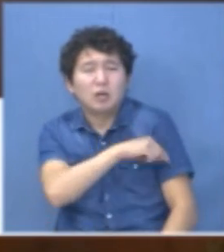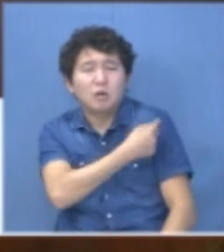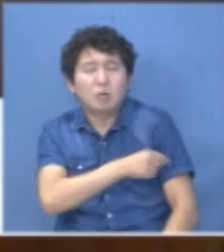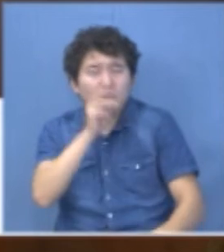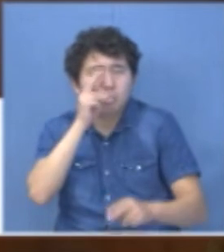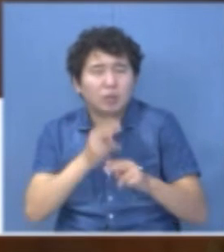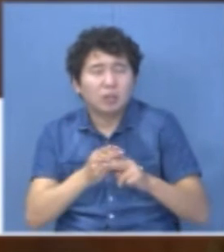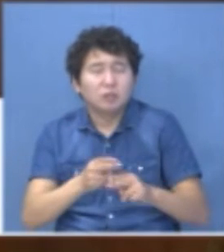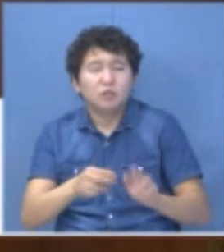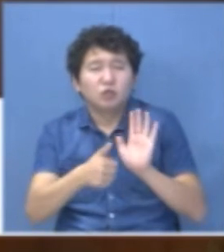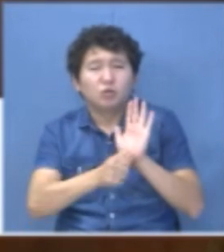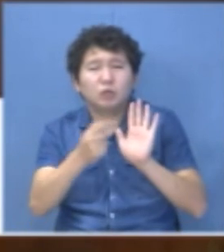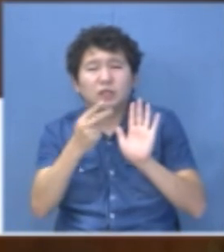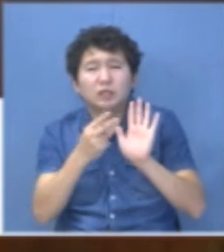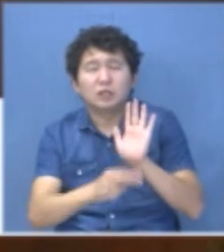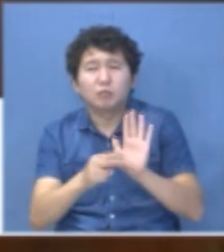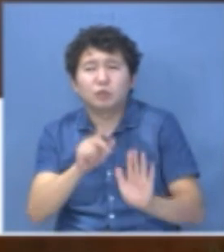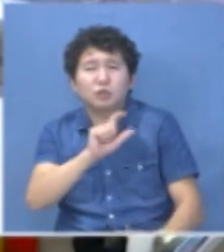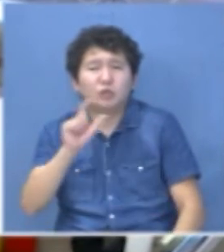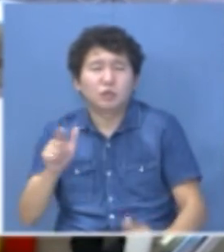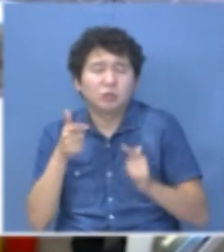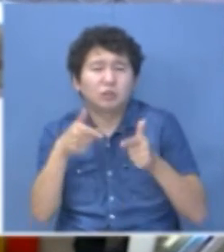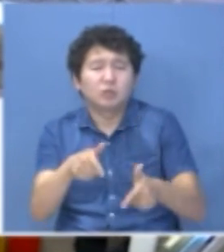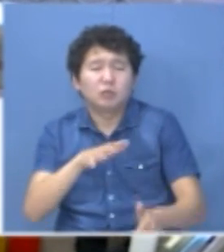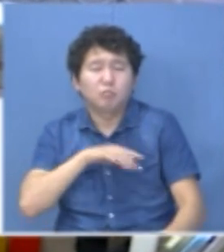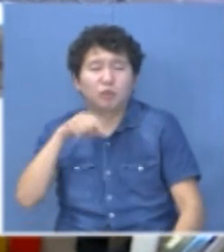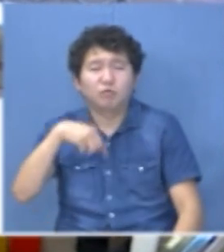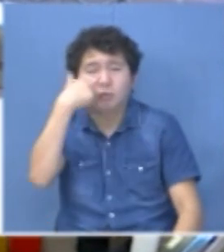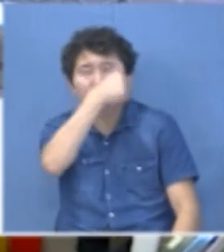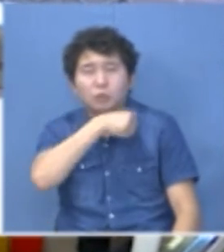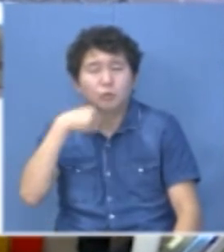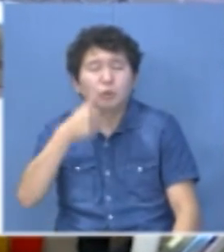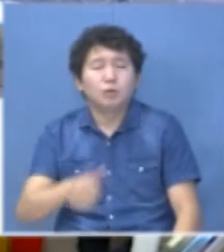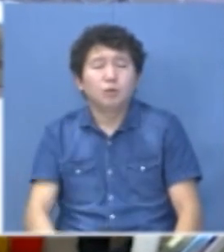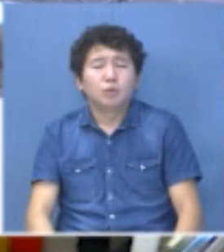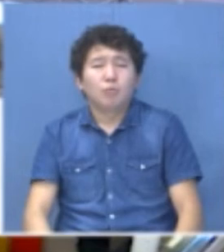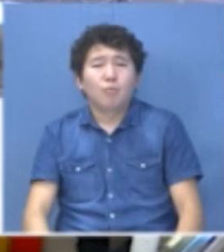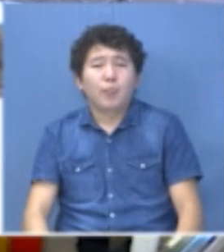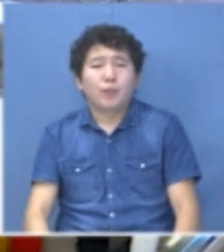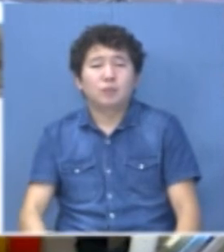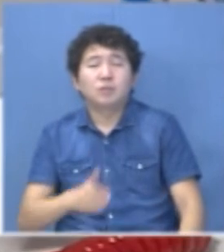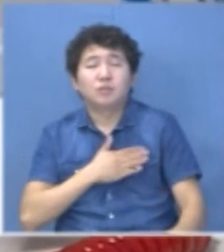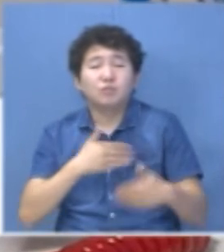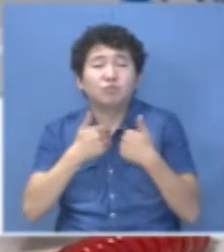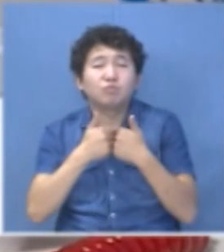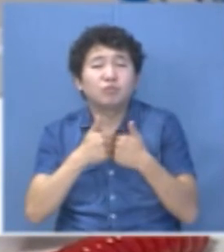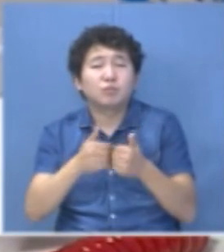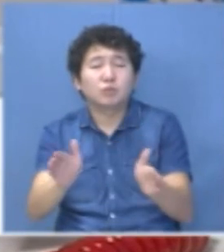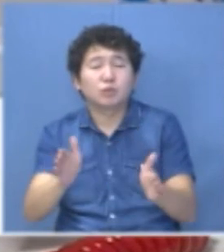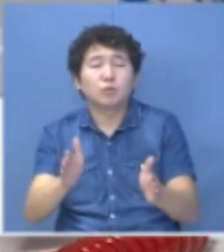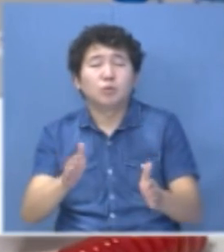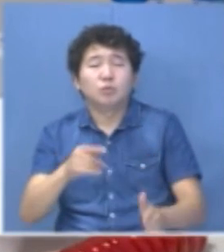госзаказу поступило 673 человека. Процент трудоустройства среди наших выпускников очень высок, отмечает